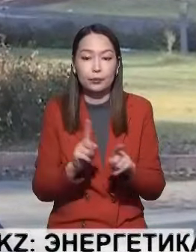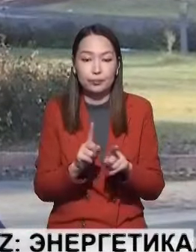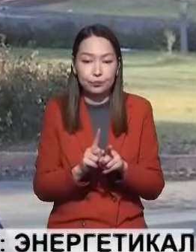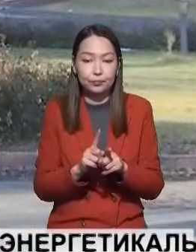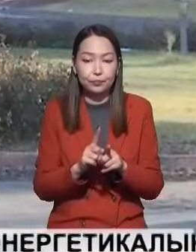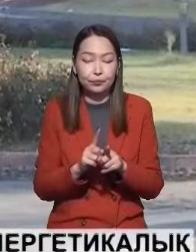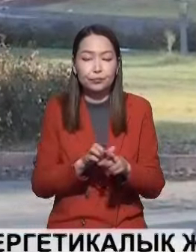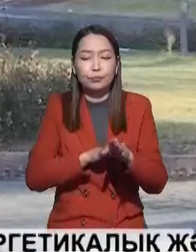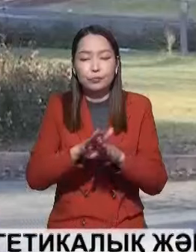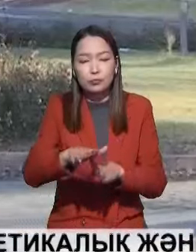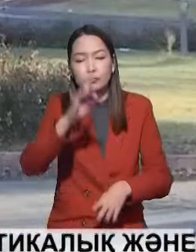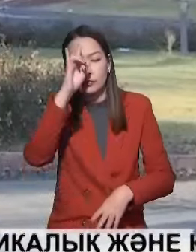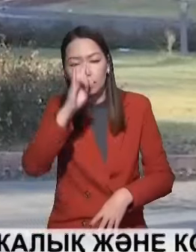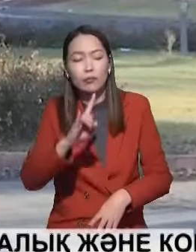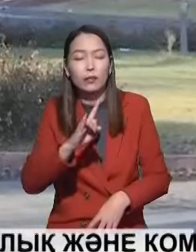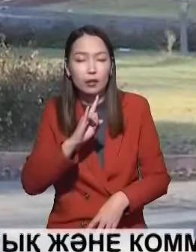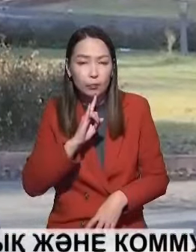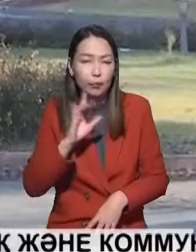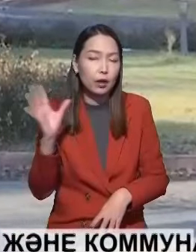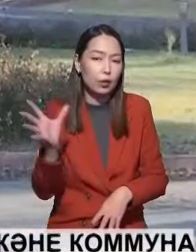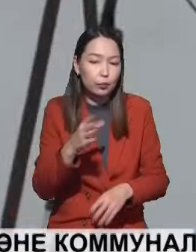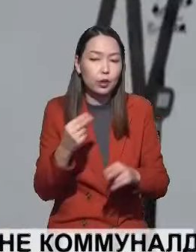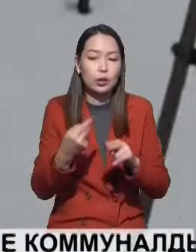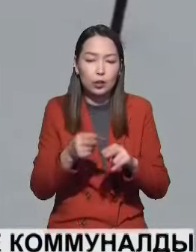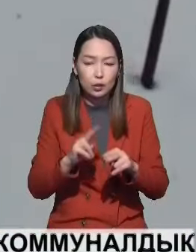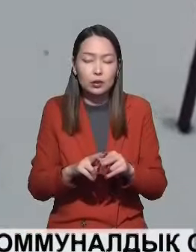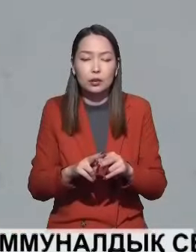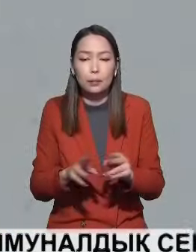Бүкіл Қазақстандағы ғалымдардың бәрін басын осы жерге бір жерге